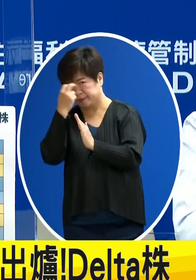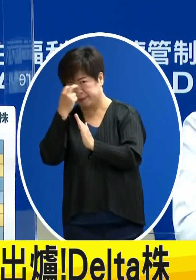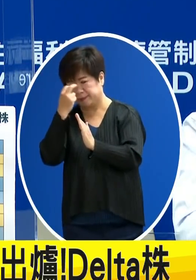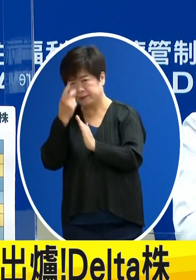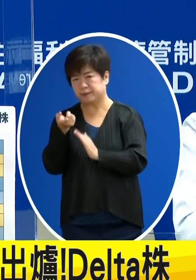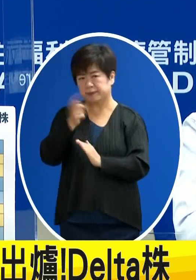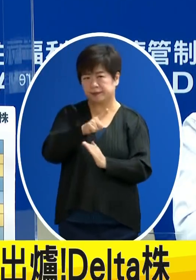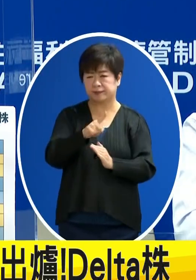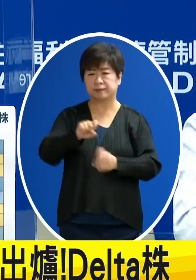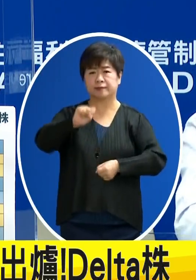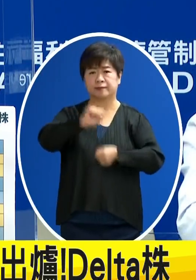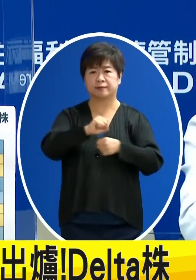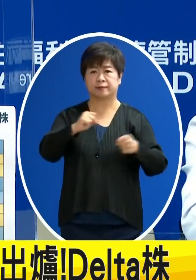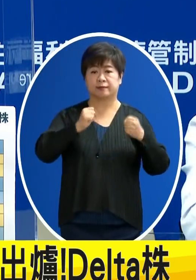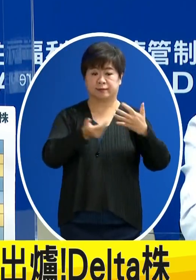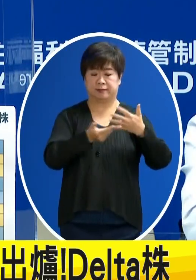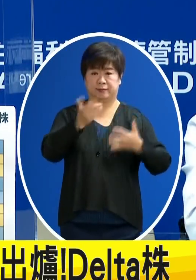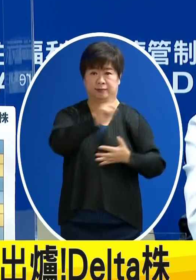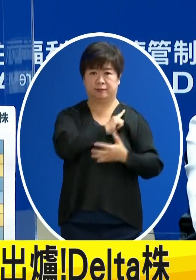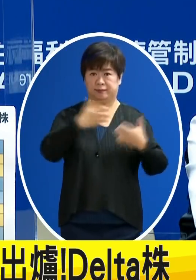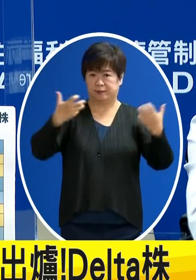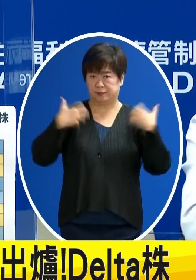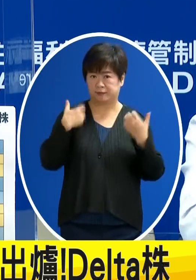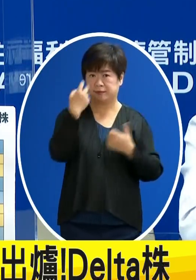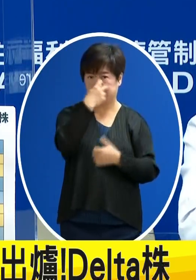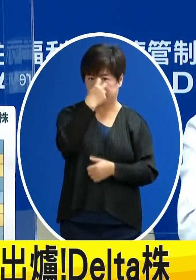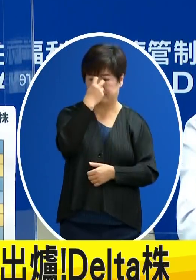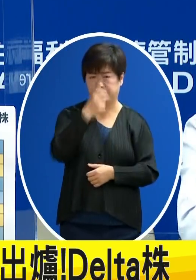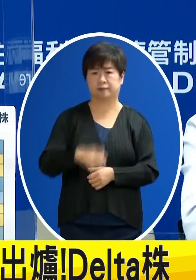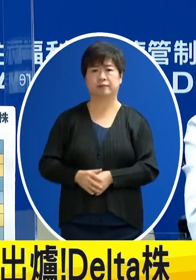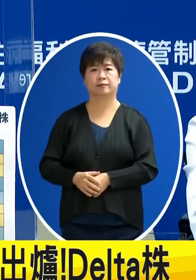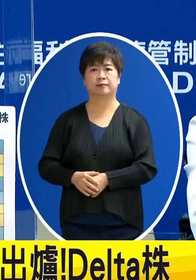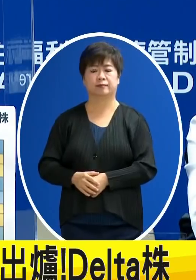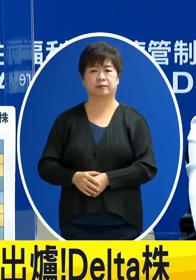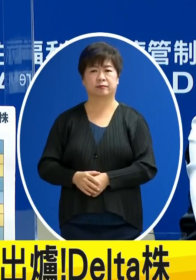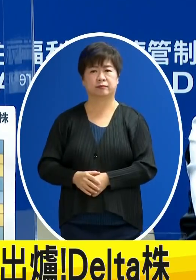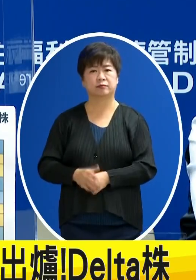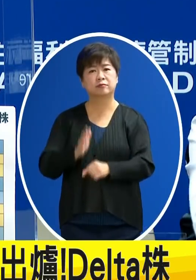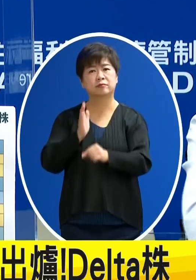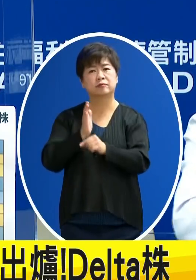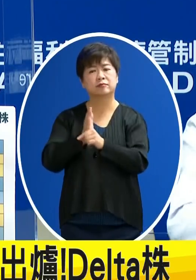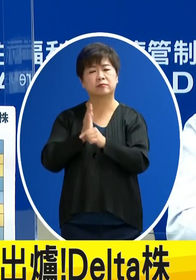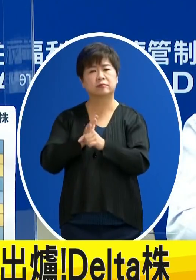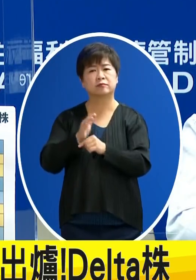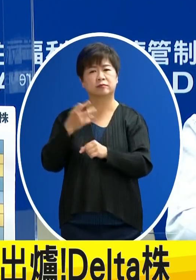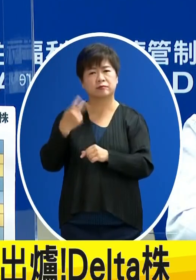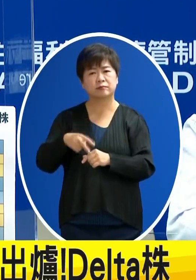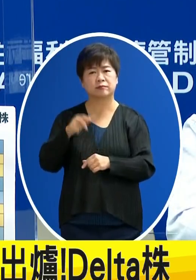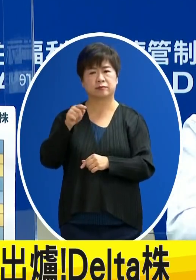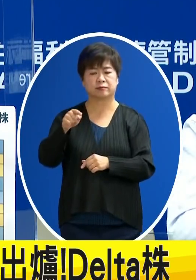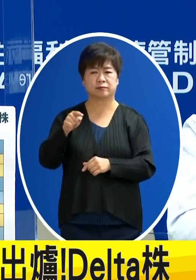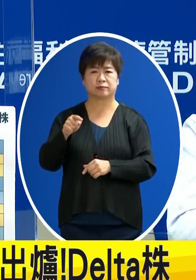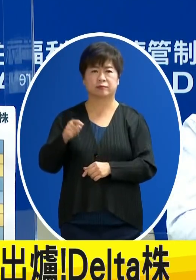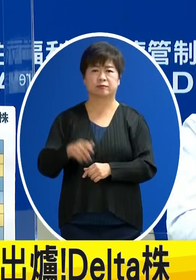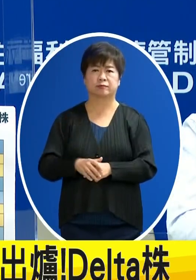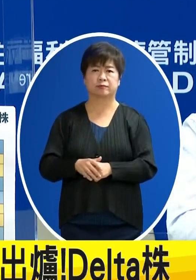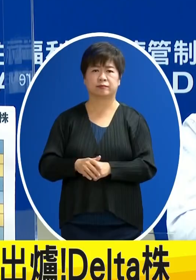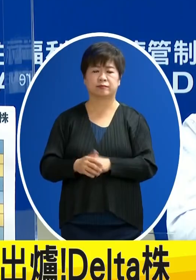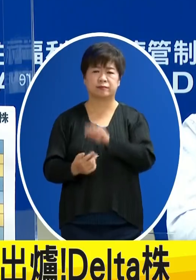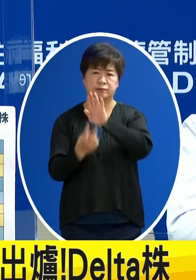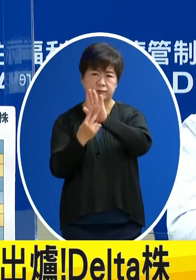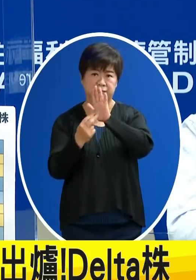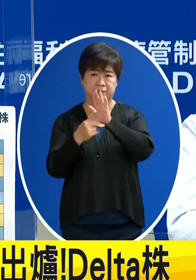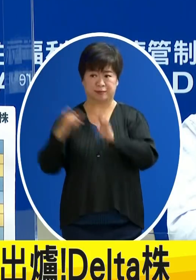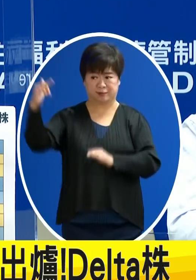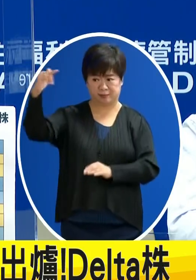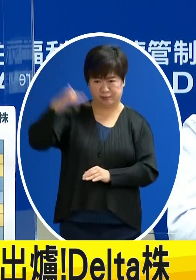上7天的加强的自主健康管理，那中间当然进来也一样，跟所有的哈也是一样先